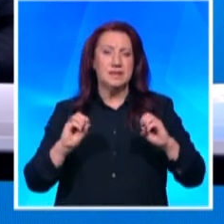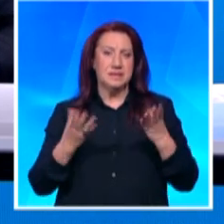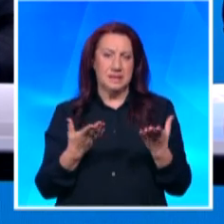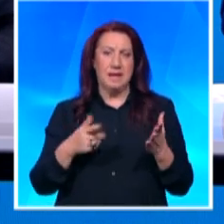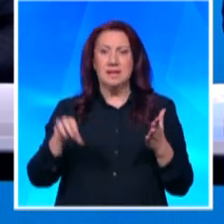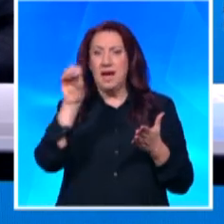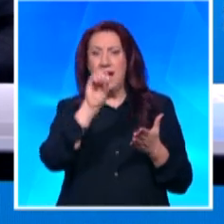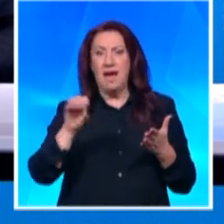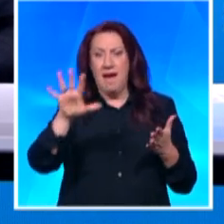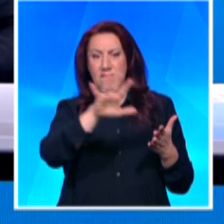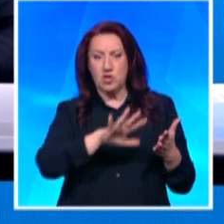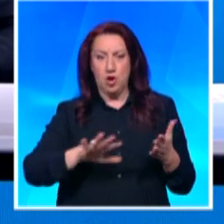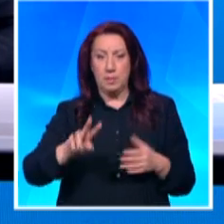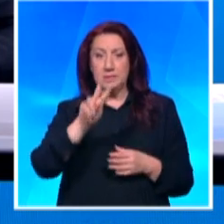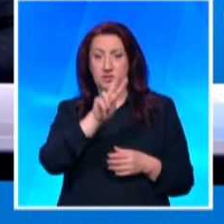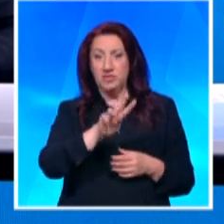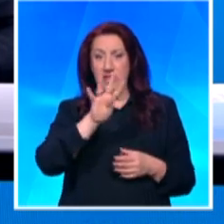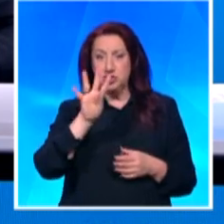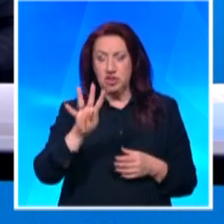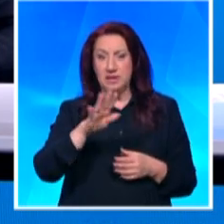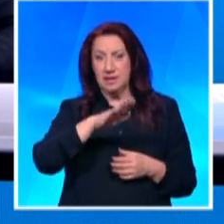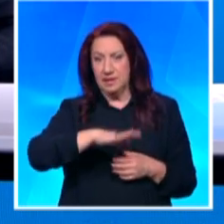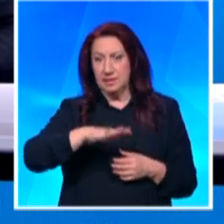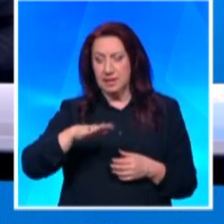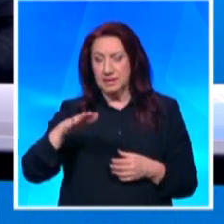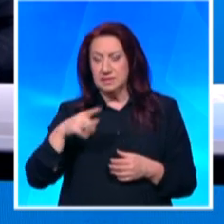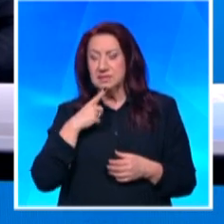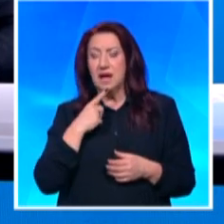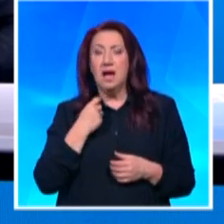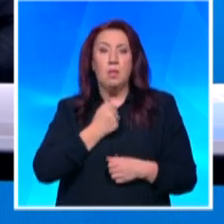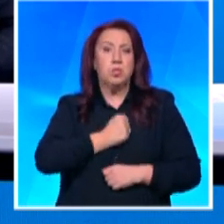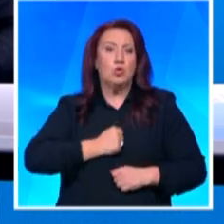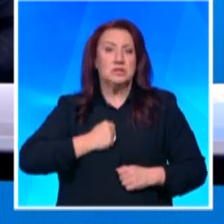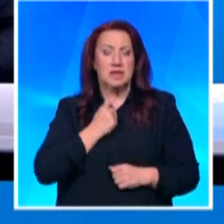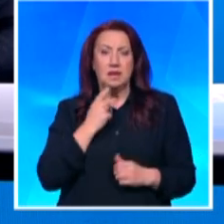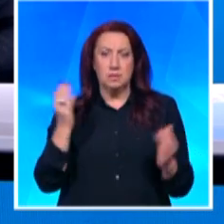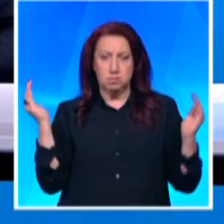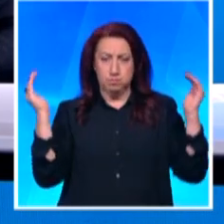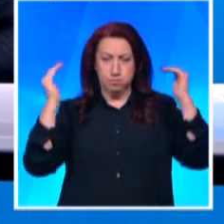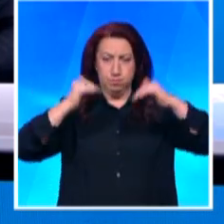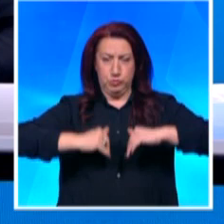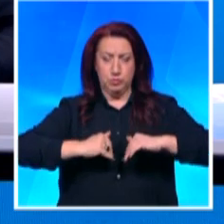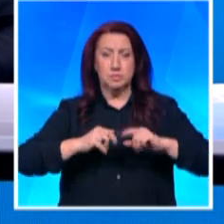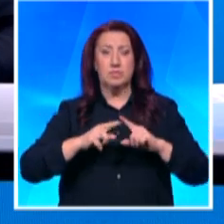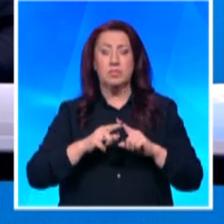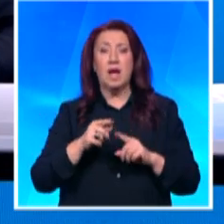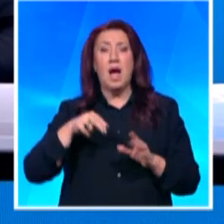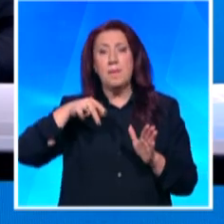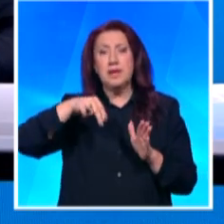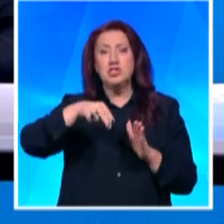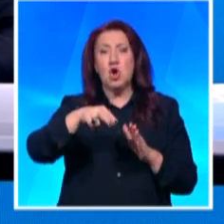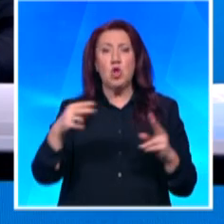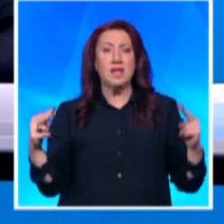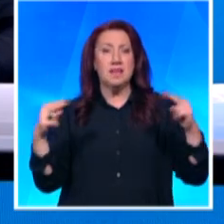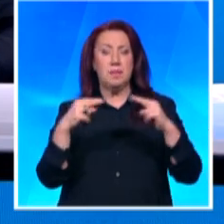24 души, повечето от които деца, пострадаха при срутването на пешеходен мост в финландския град Еспо. Повечето от